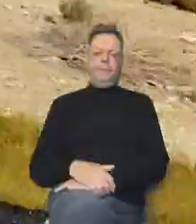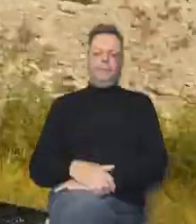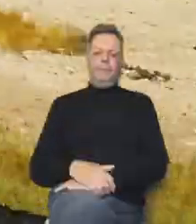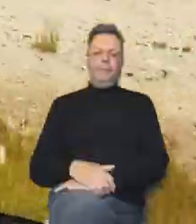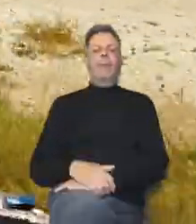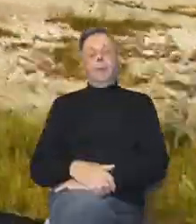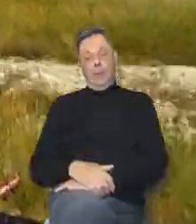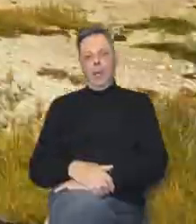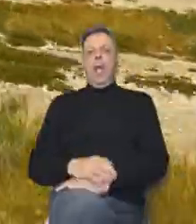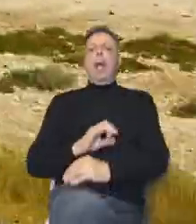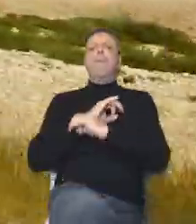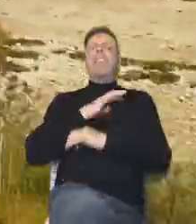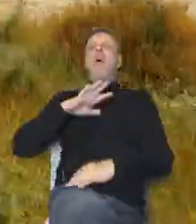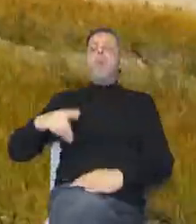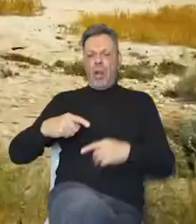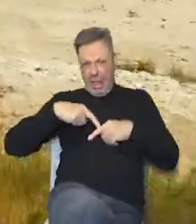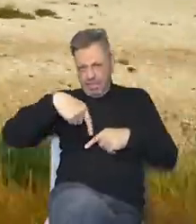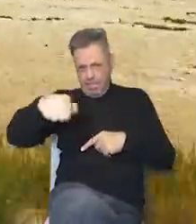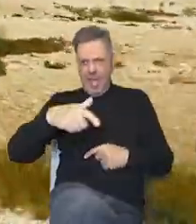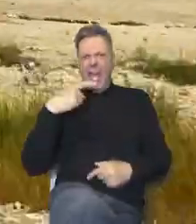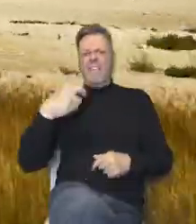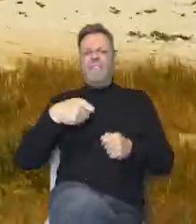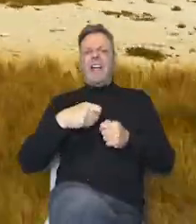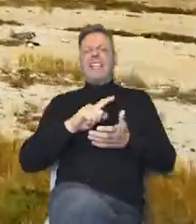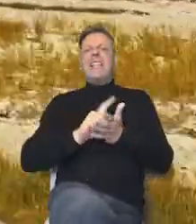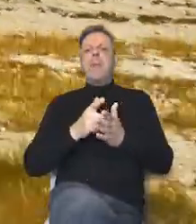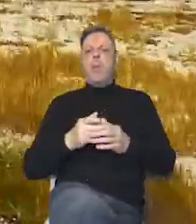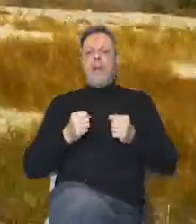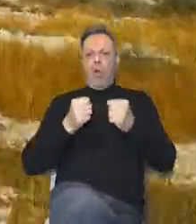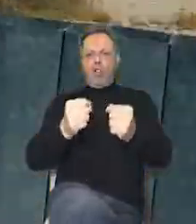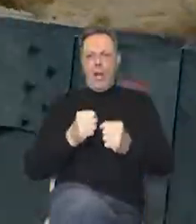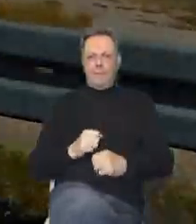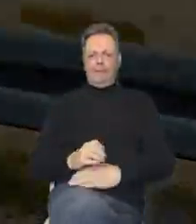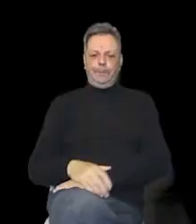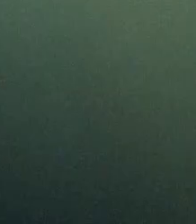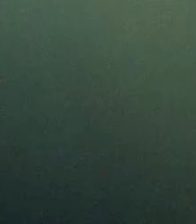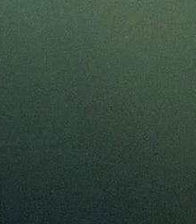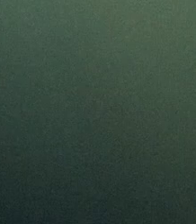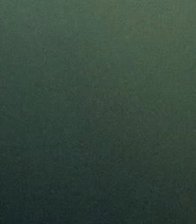I da, Mrtvo more je udaljeno nekih 20 minuta vožnje.